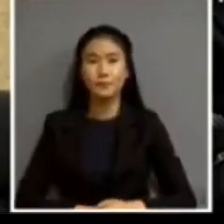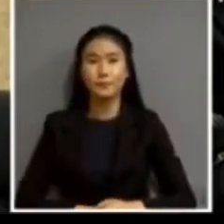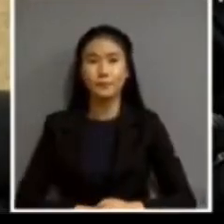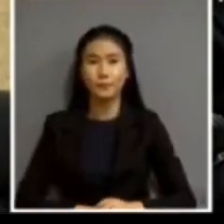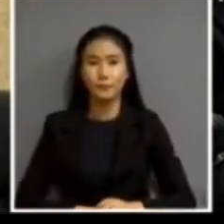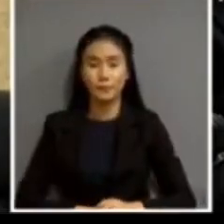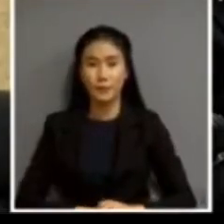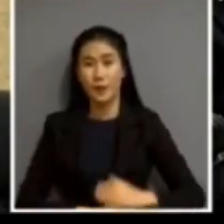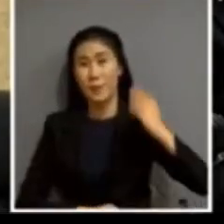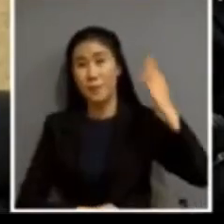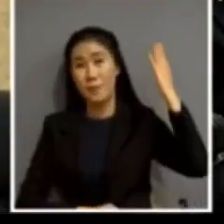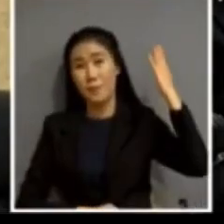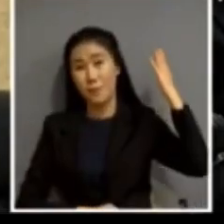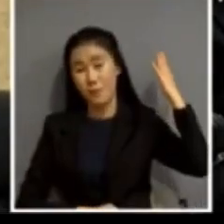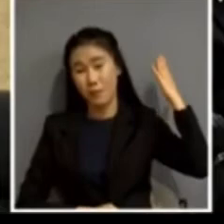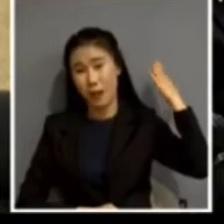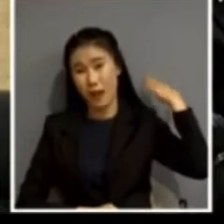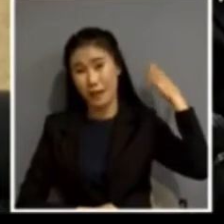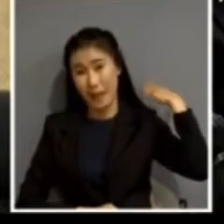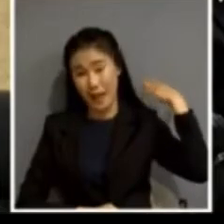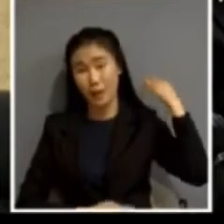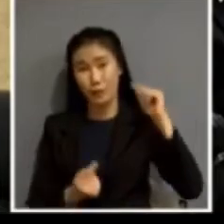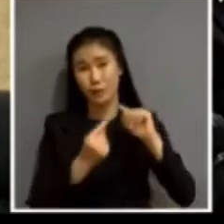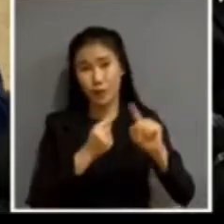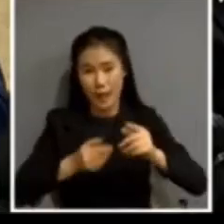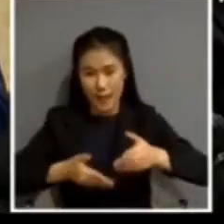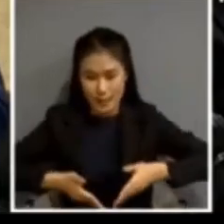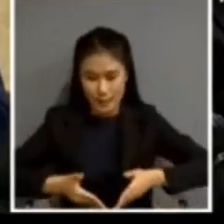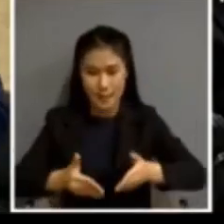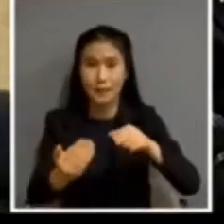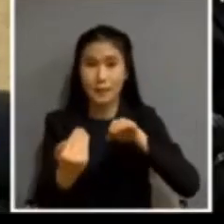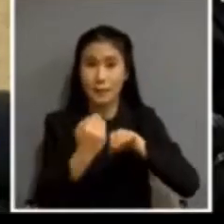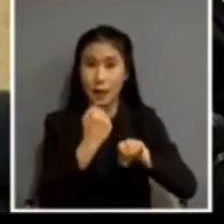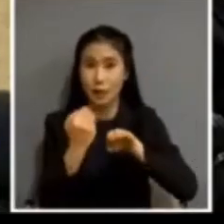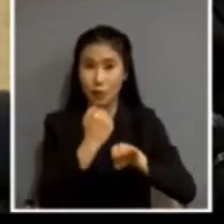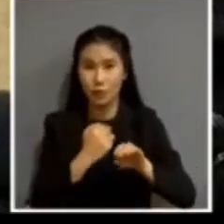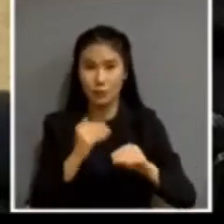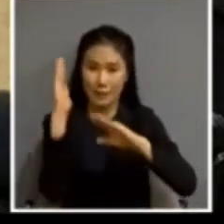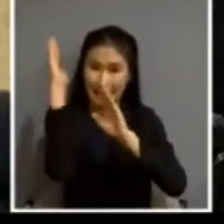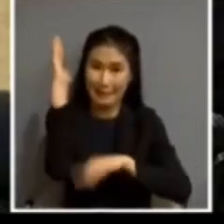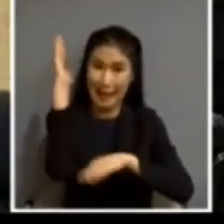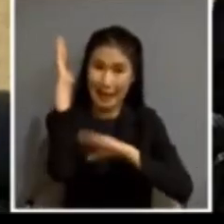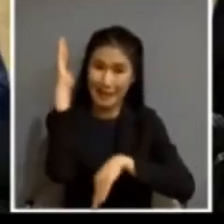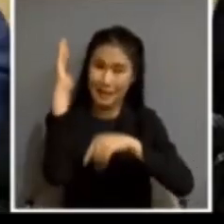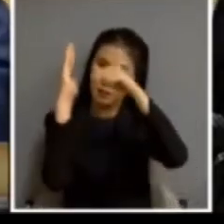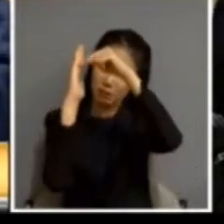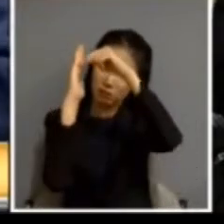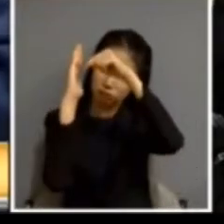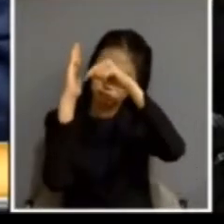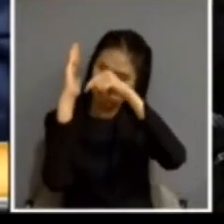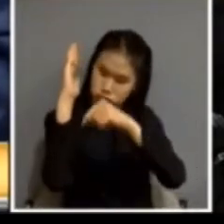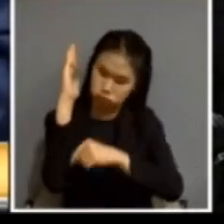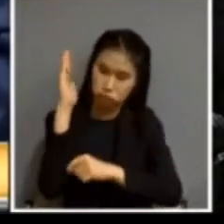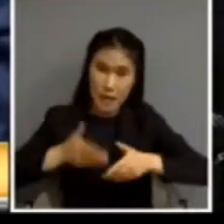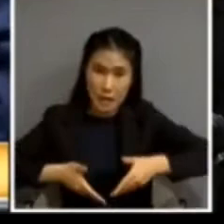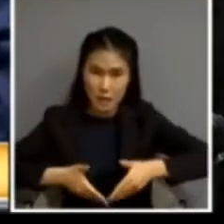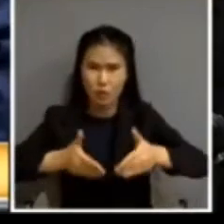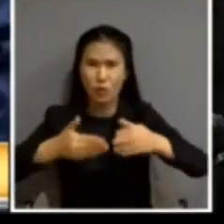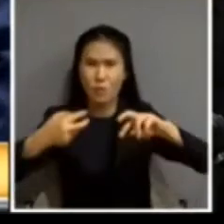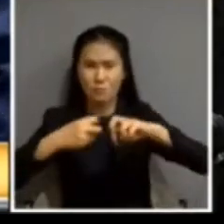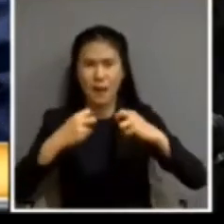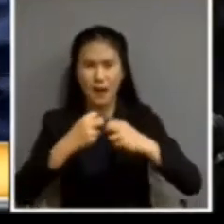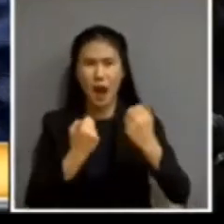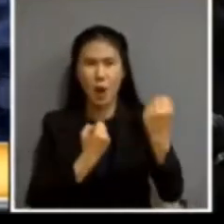สืบเนื่องจากเส้นทางคมนาคมไปสู่ภาคใต้มีปัญหาทั้งความแออั